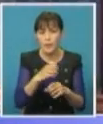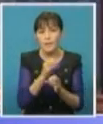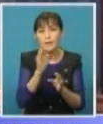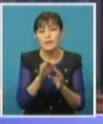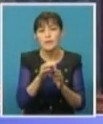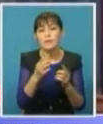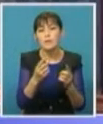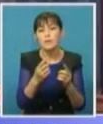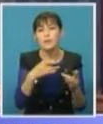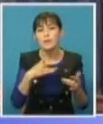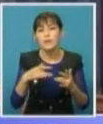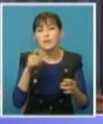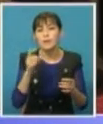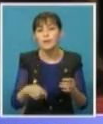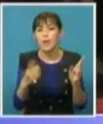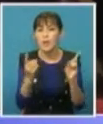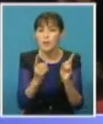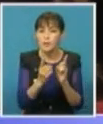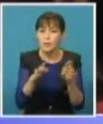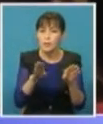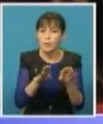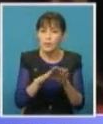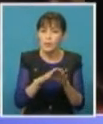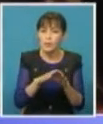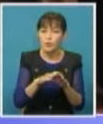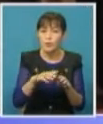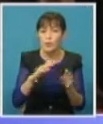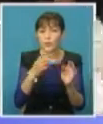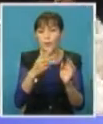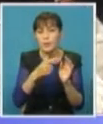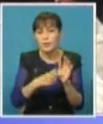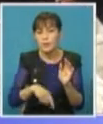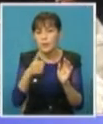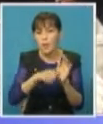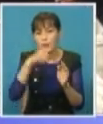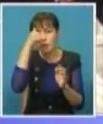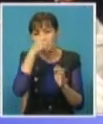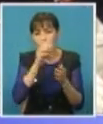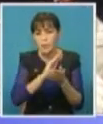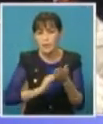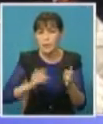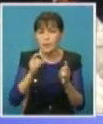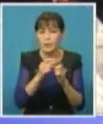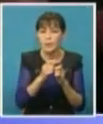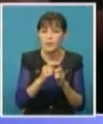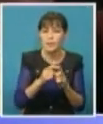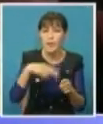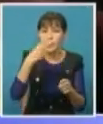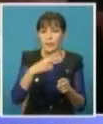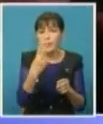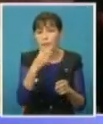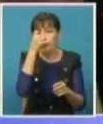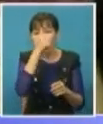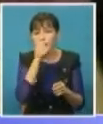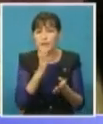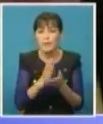Сазгердің тырнақалды туындысы кездесу мен қоштасу 1976 жыл жазылған екен. Ол кезде болашақ сазгер бар болғаны 22 жаста